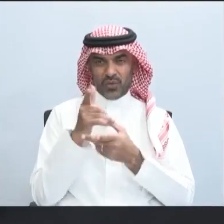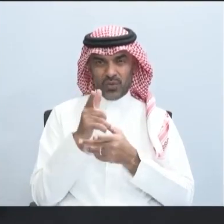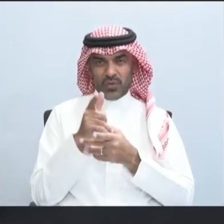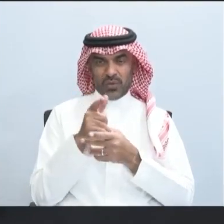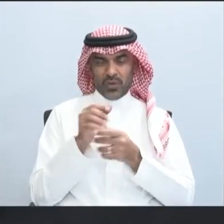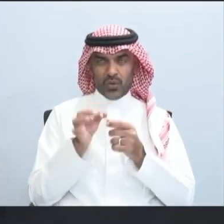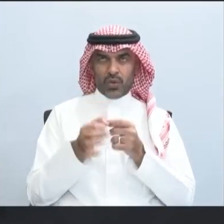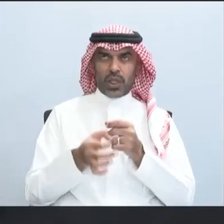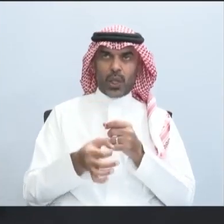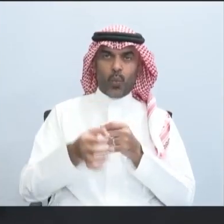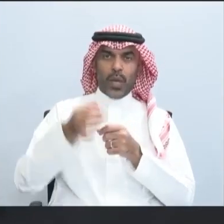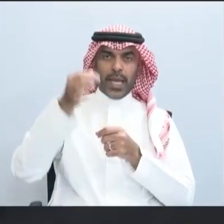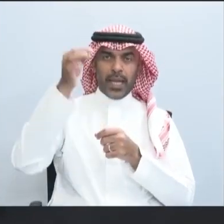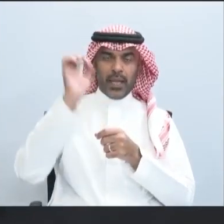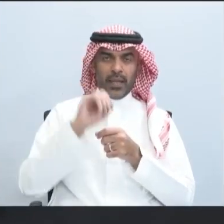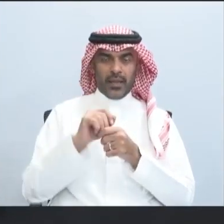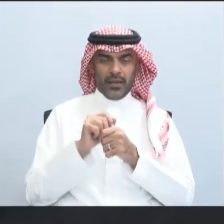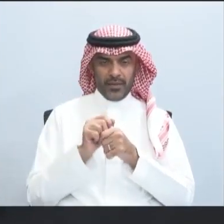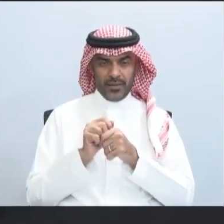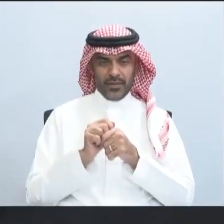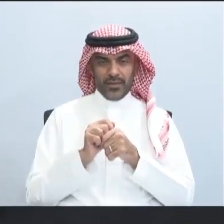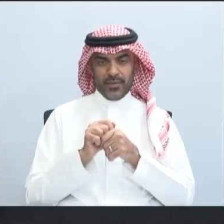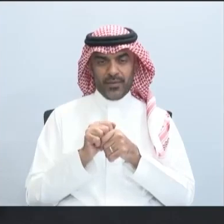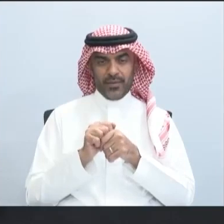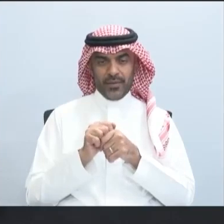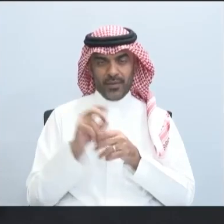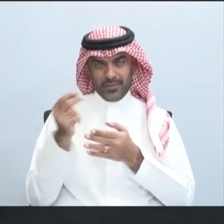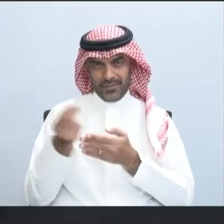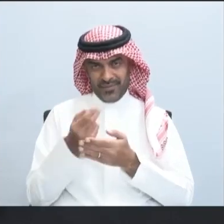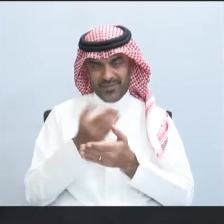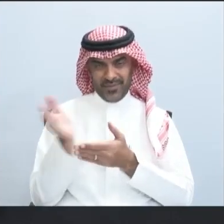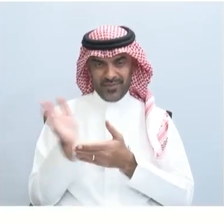طويل طويل لنكتب